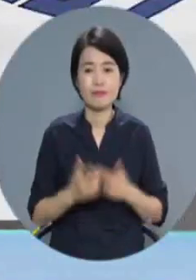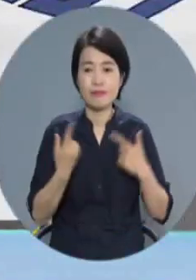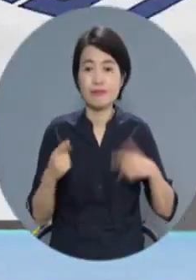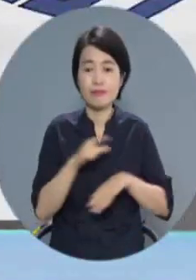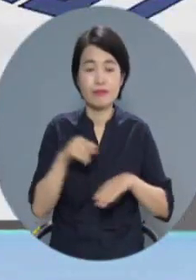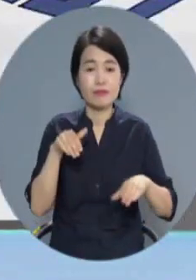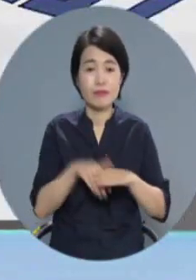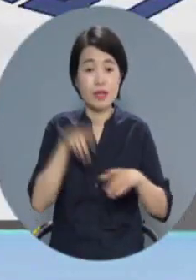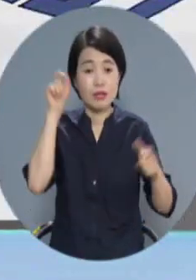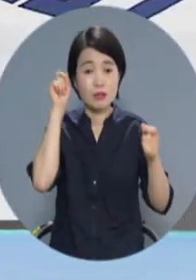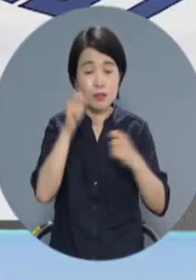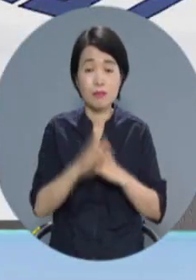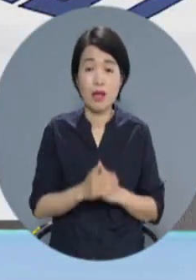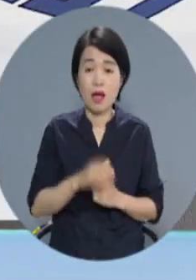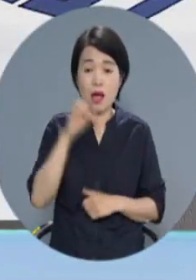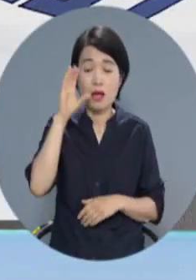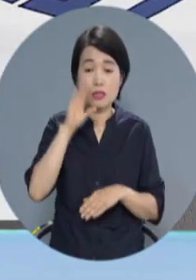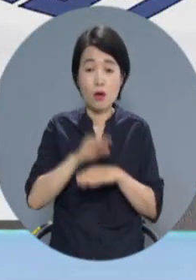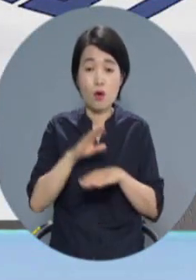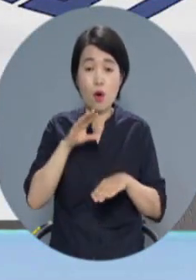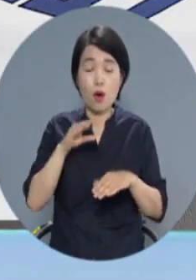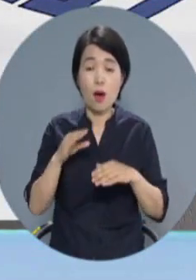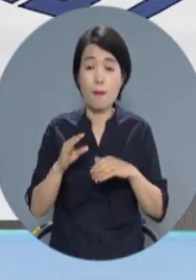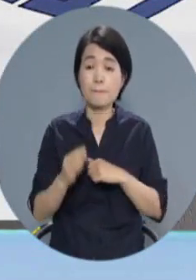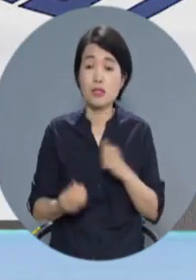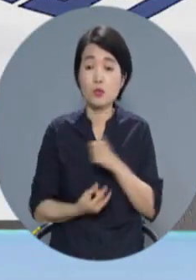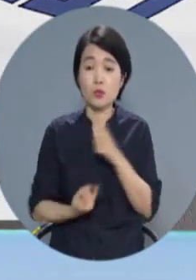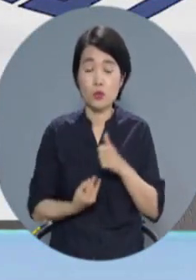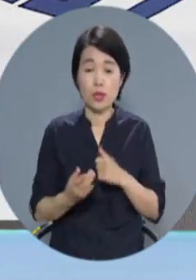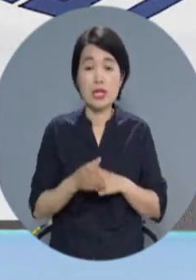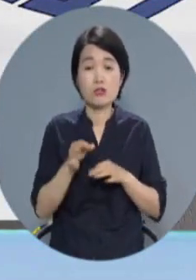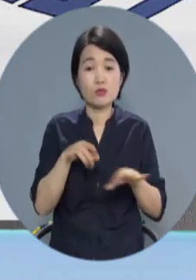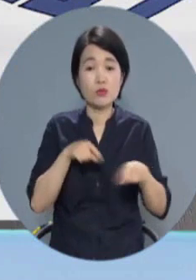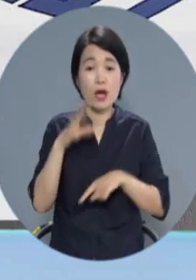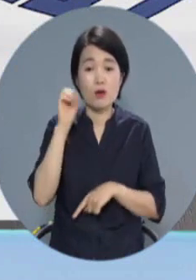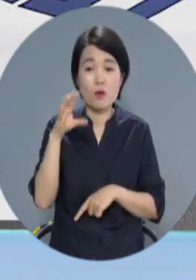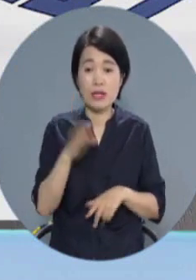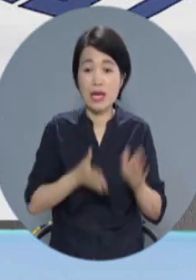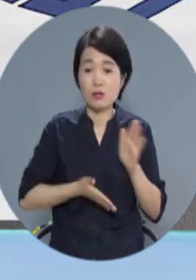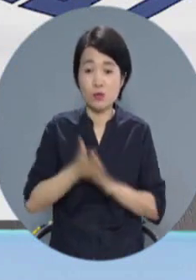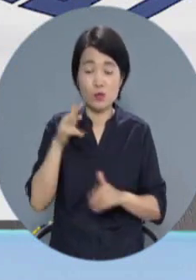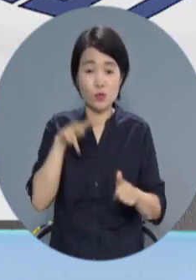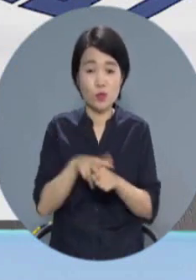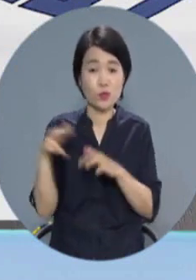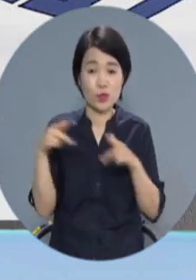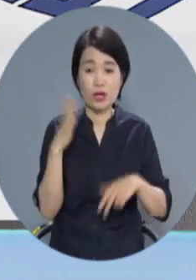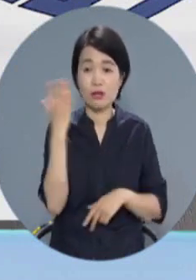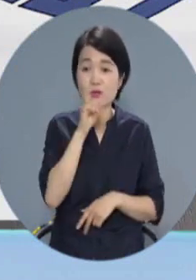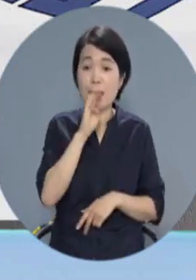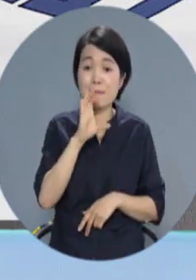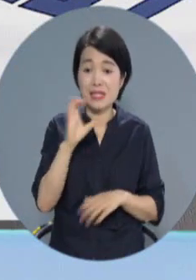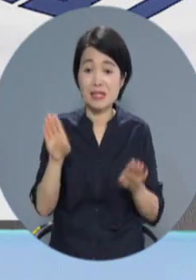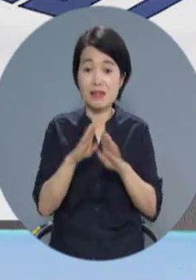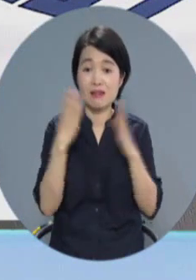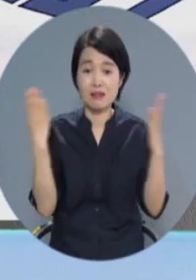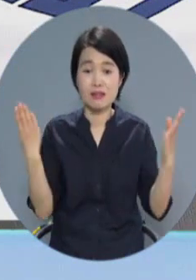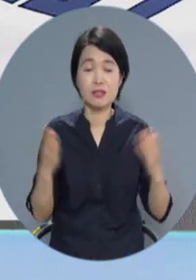6.1 지방선거를 앞두고 선거방송 토론위원회 주관 광양시장 후보자 토론회가 오늘 저희 여수 MBC에서